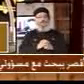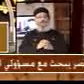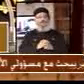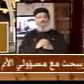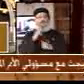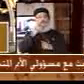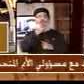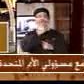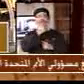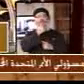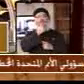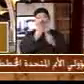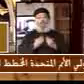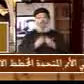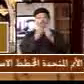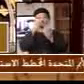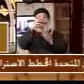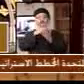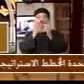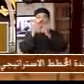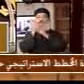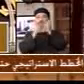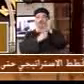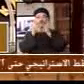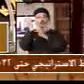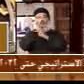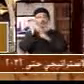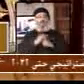هذا الذي تضعه في يد المسيح.